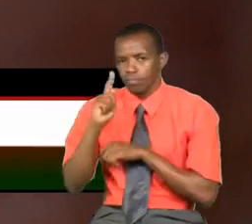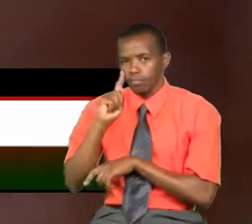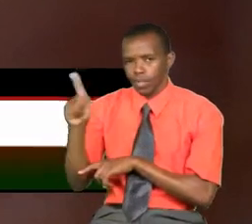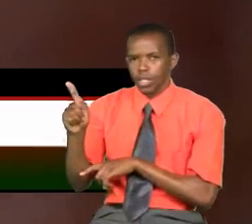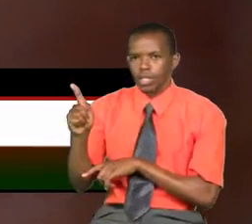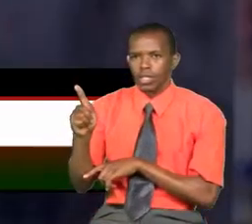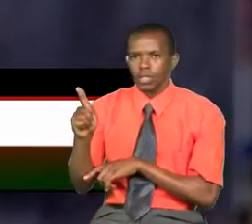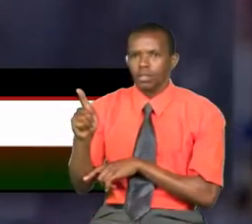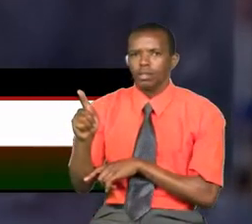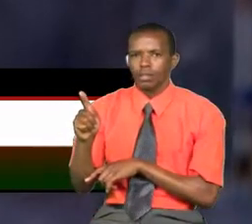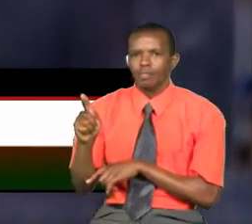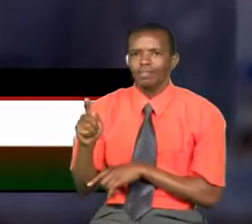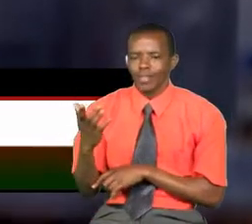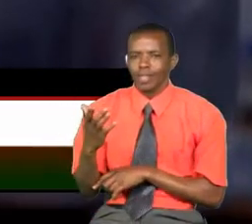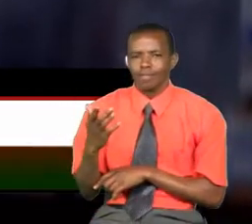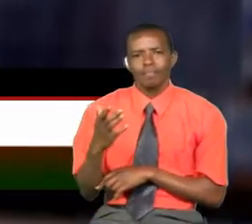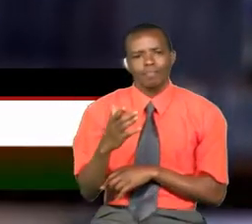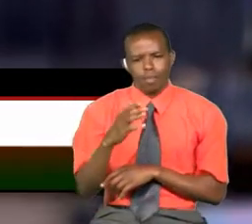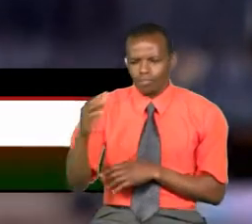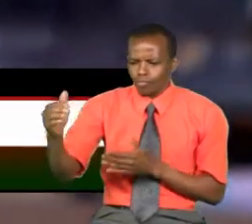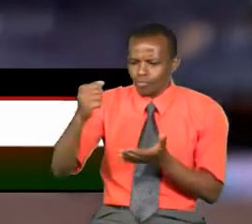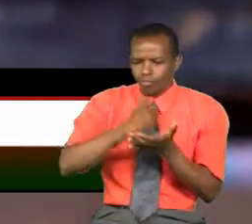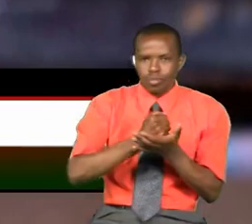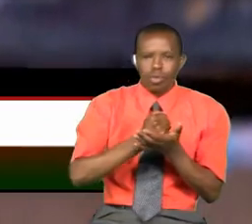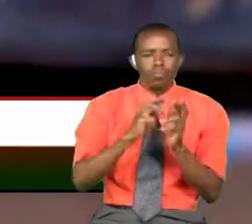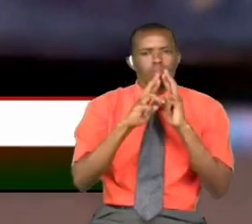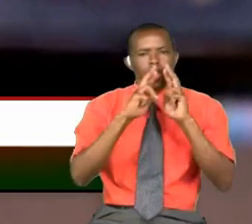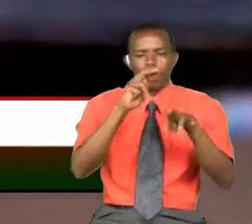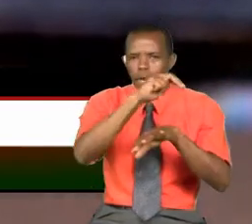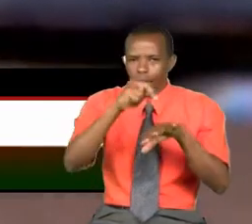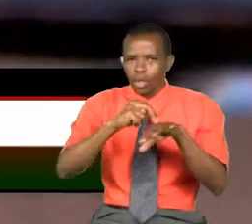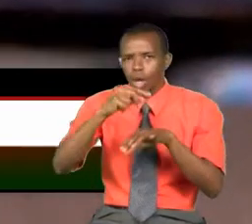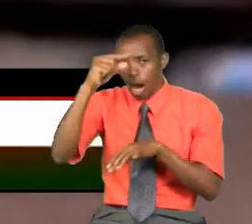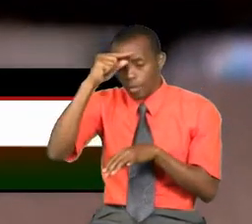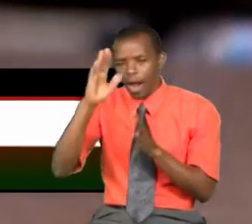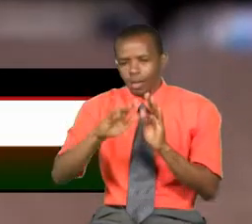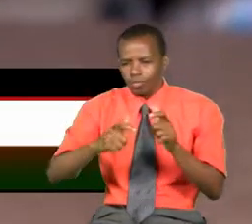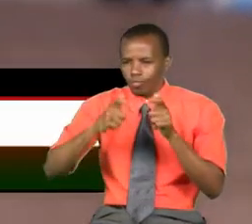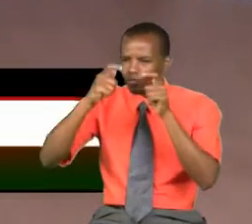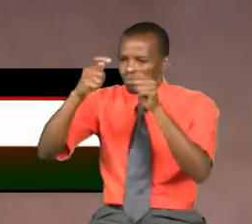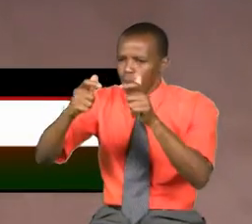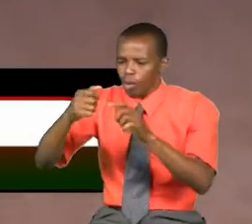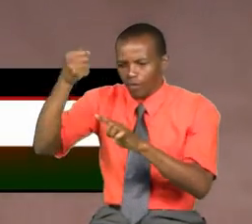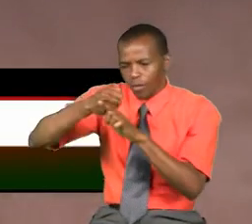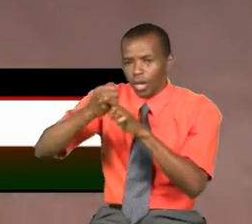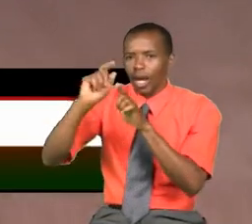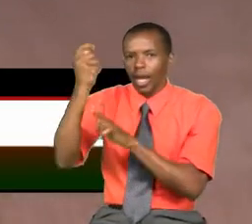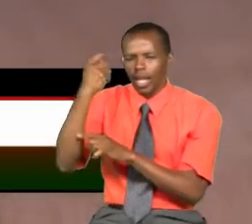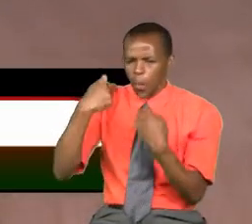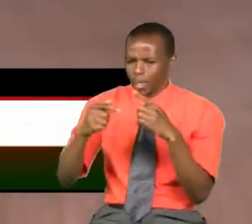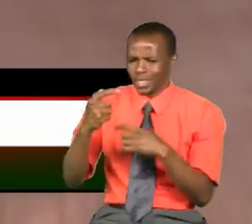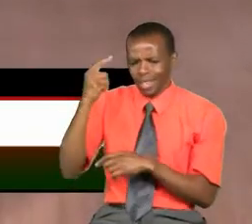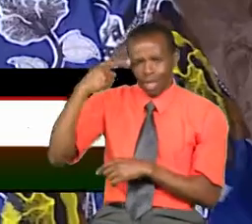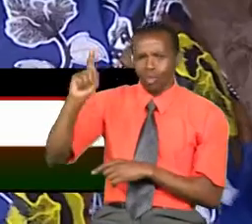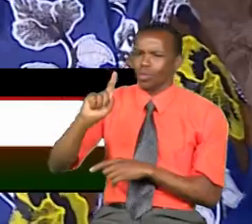was feted with the head of state commendation and later the order of Grand Warrior of Kenya. But does he really view